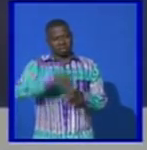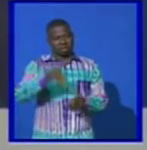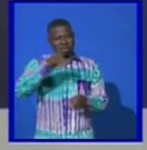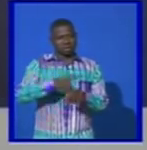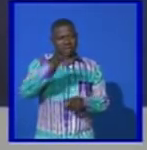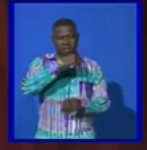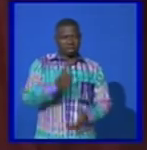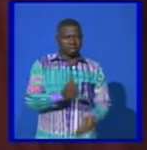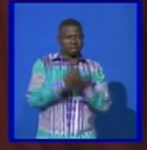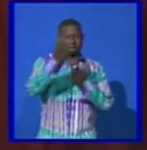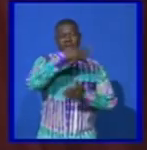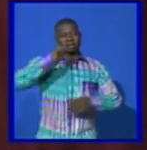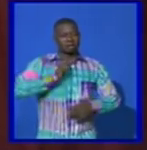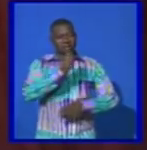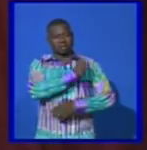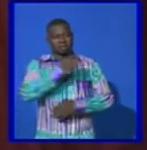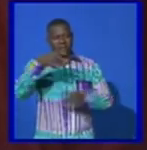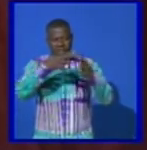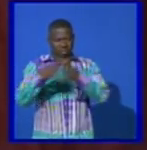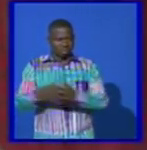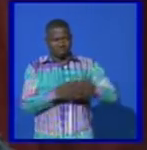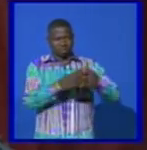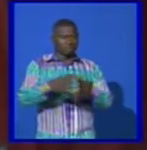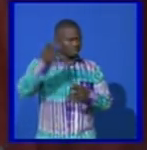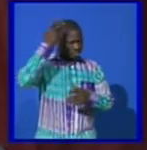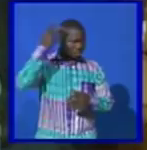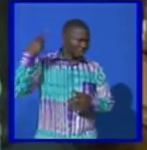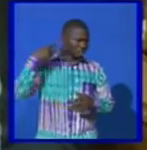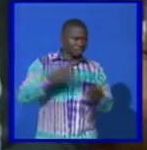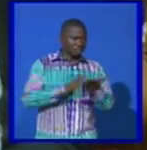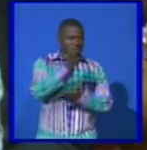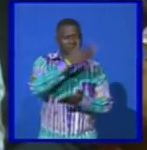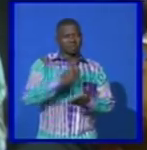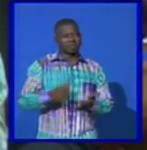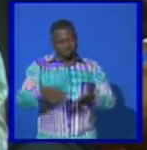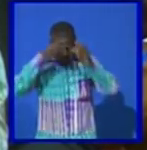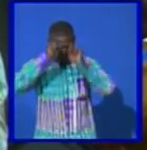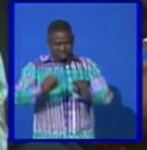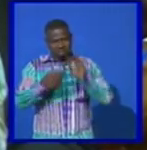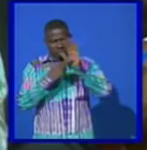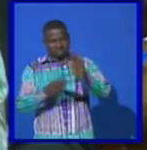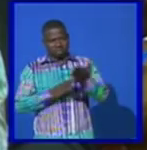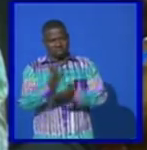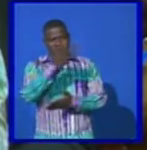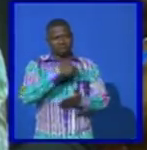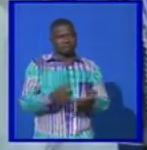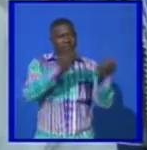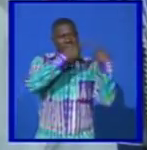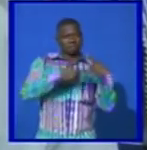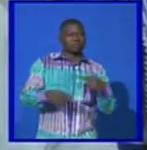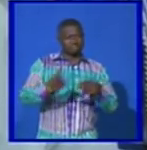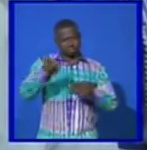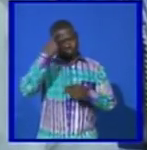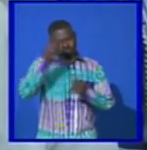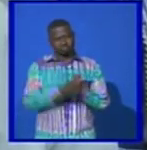des États-Unis, est patronné par le président du Faso, représenté par le porte-parole du gouvernement. Nous sommes contents que son Excellence le